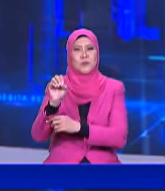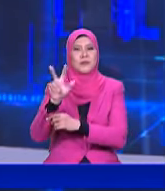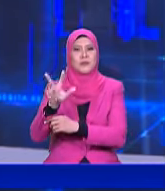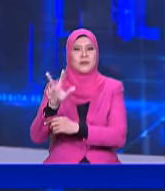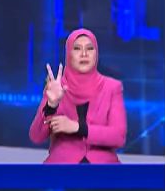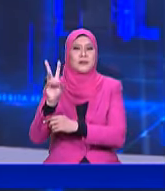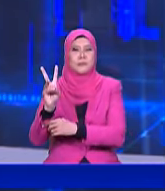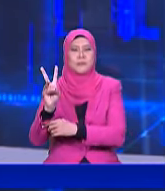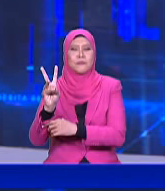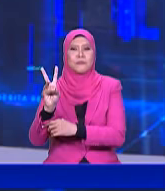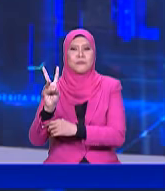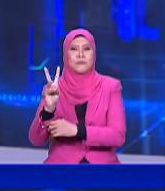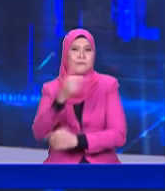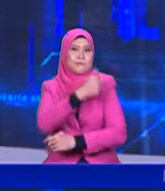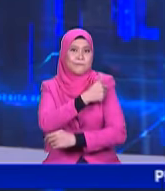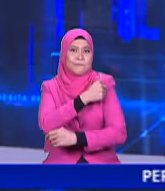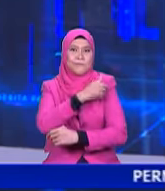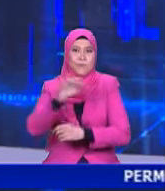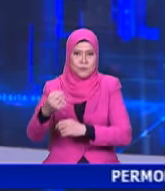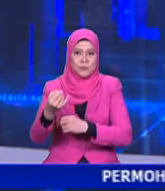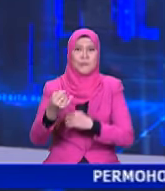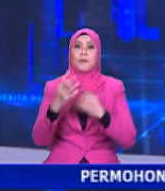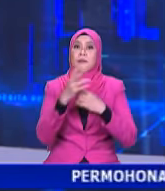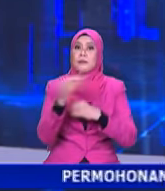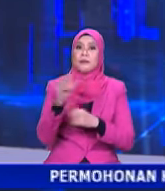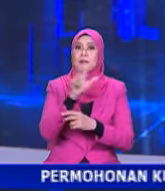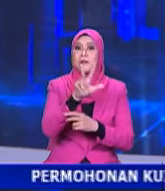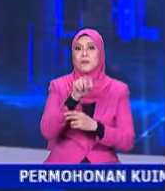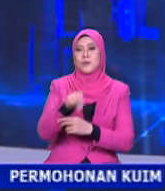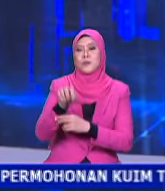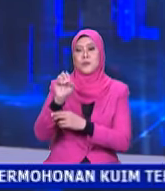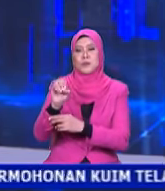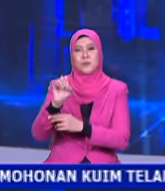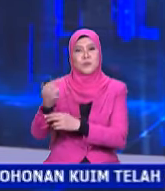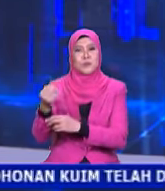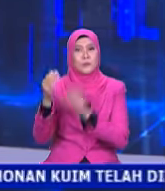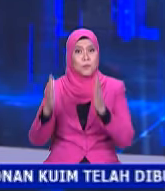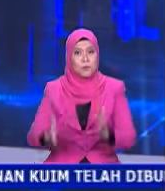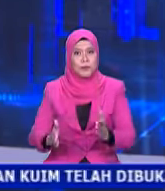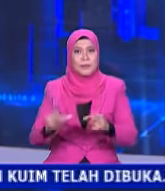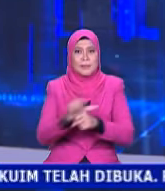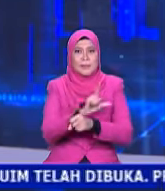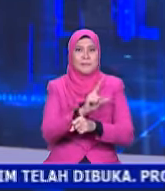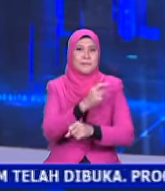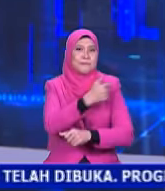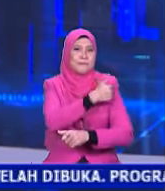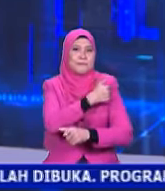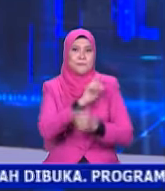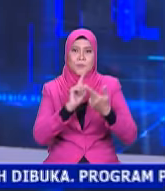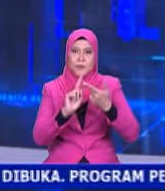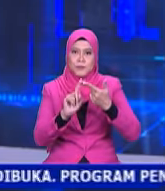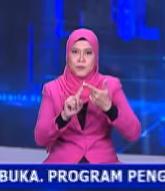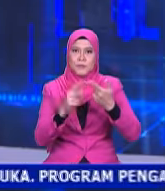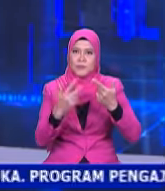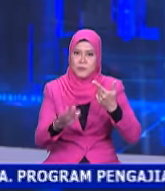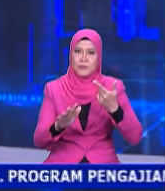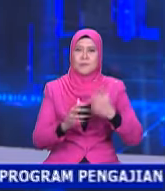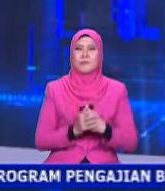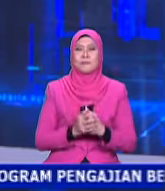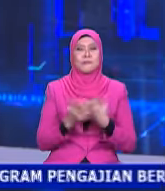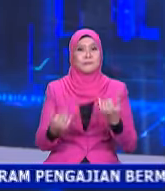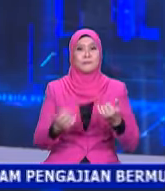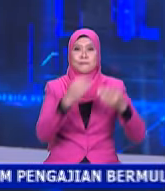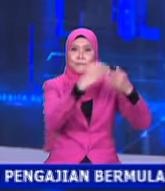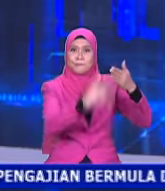10.036 juta vaksin telah diberikan dan 3.03 juta orang telah lengkap dos kedua. Kita ikuti data harian